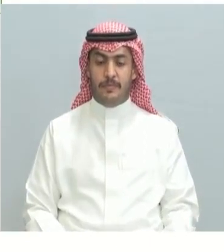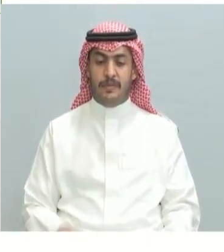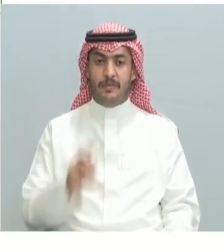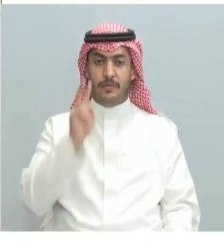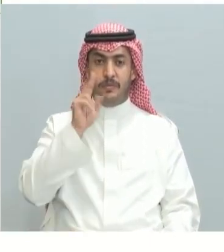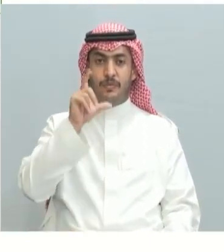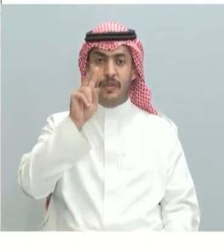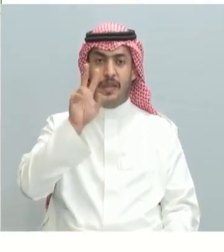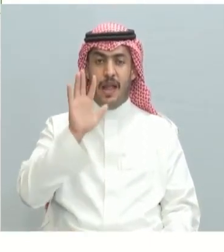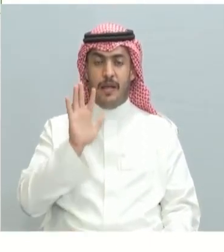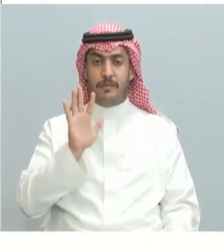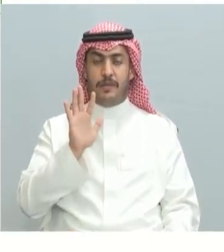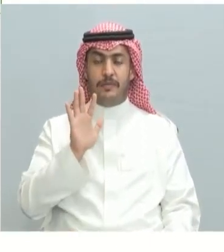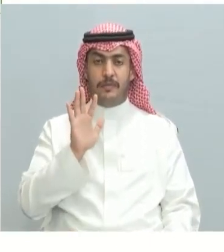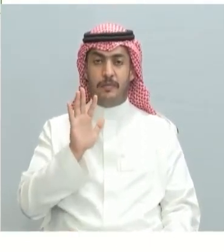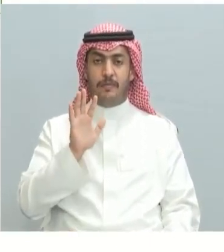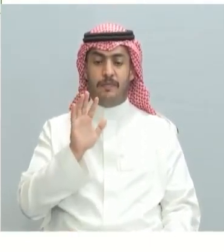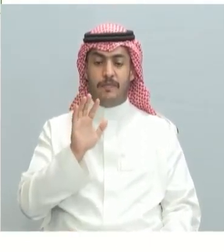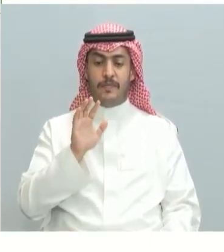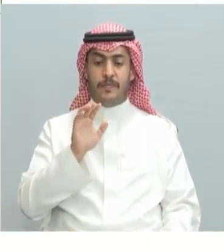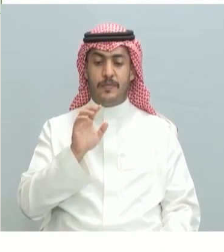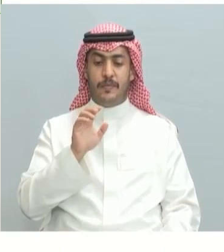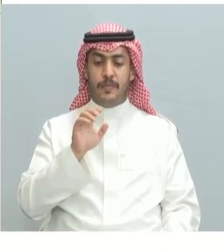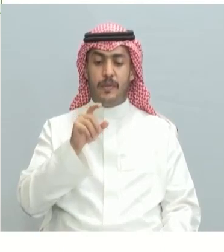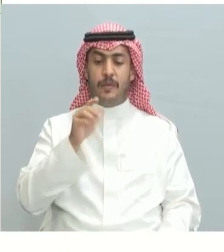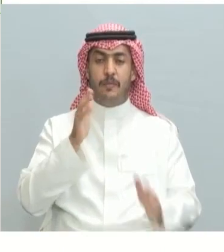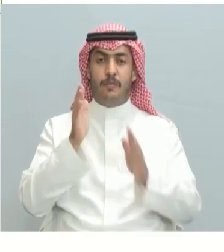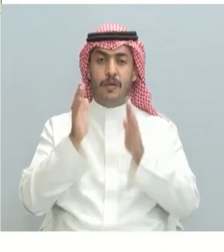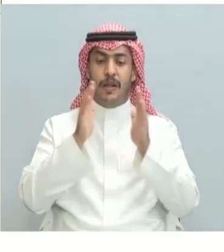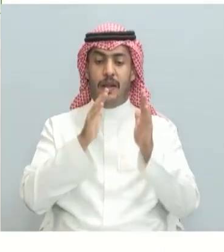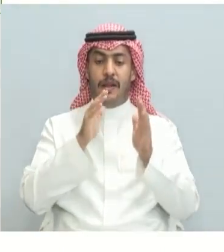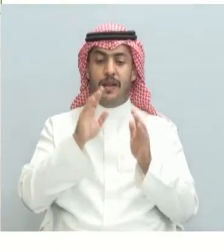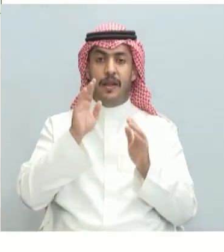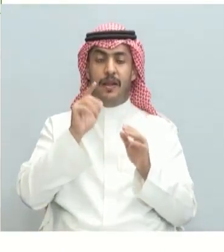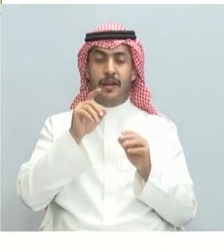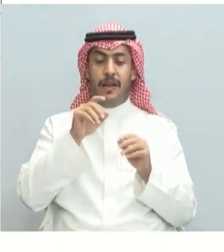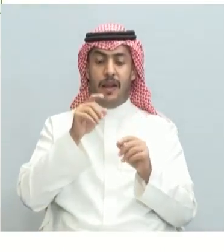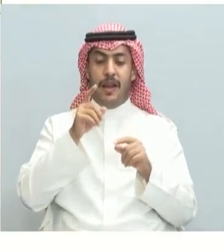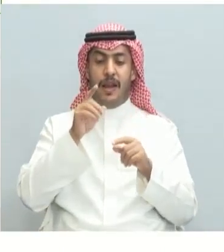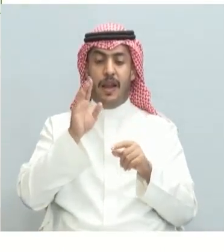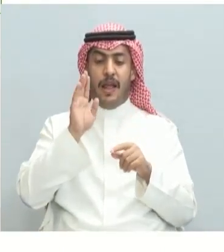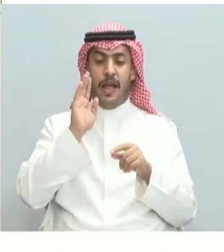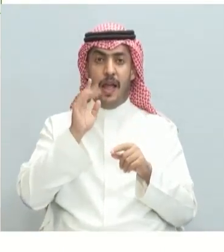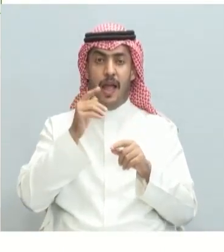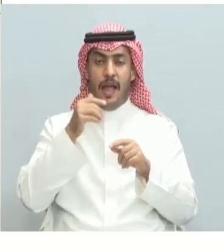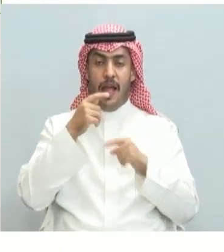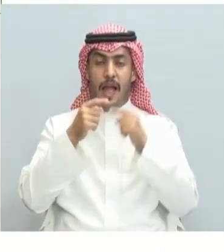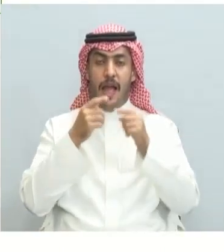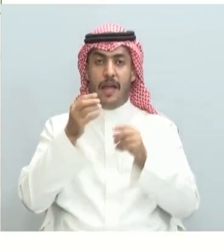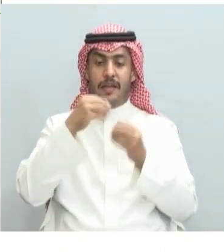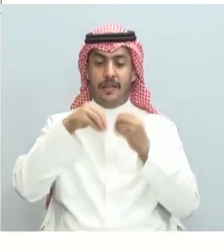خ لاحظوا مثال على منحنى العائد بمنحدر سلبي كيف حدث هذا